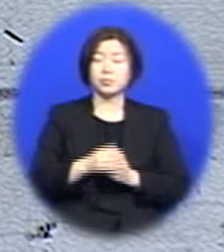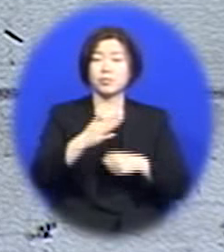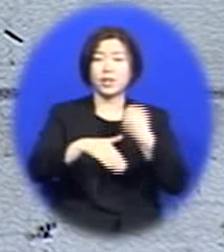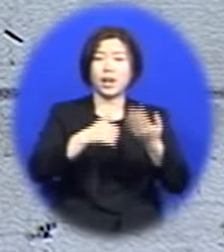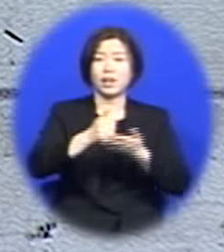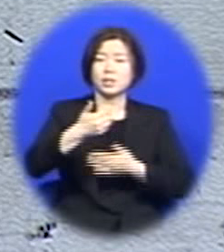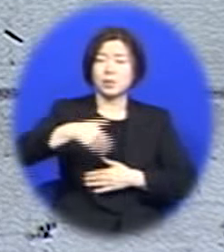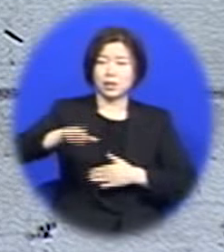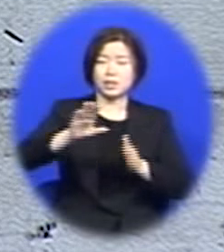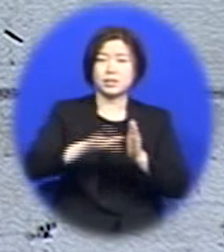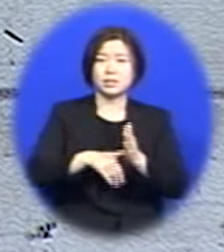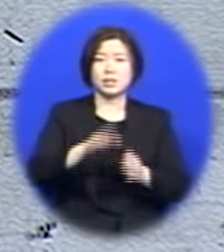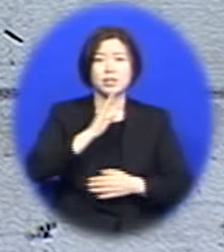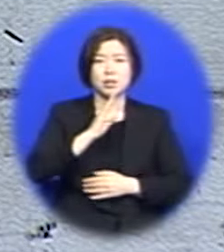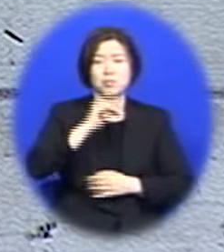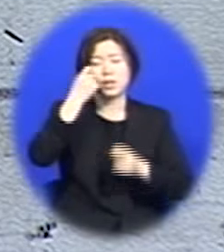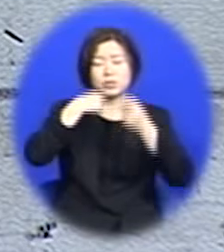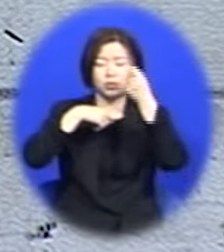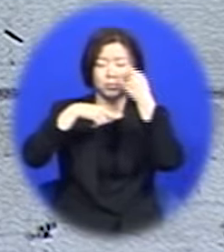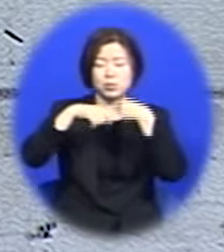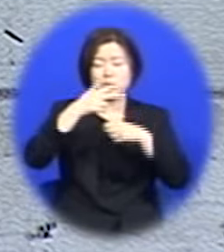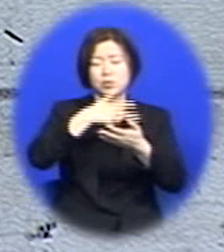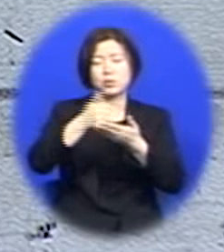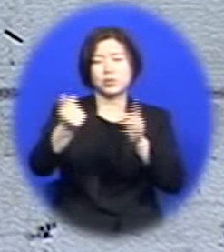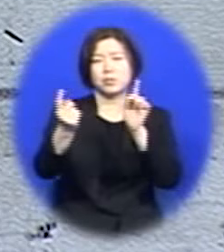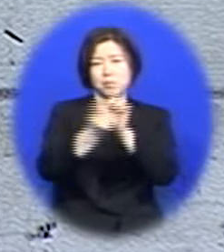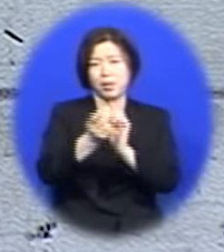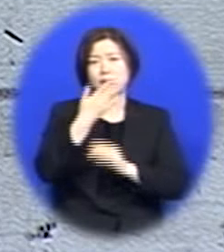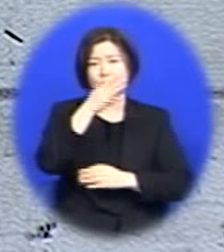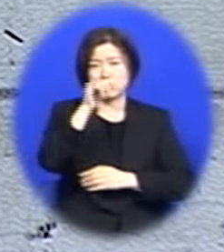하나님 앞에 갔을 때 정말 눈물로 주님을 만날 것 같아요.